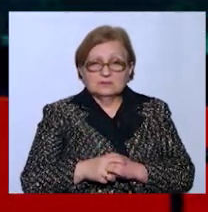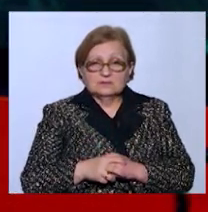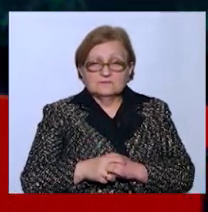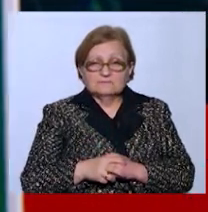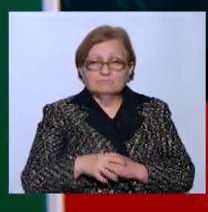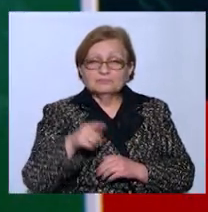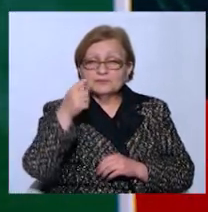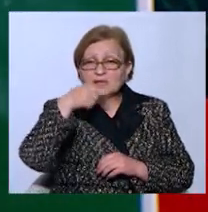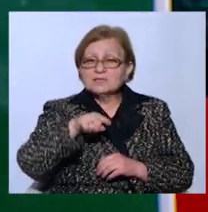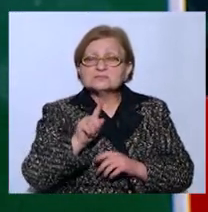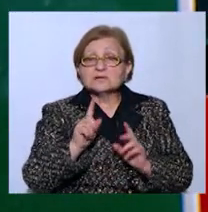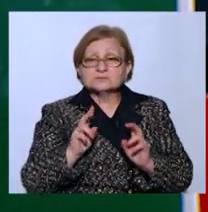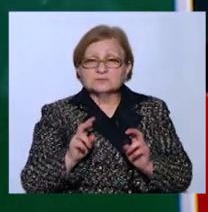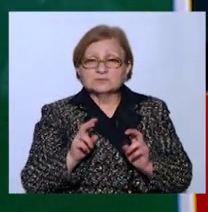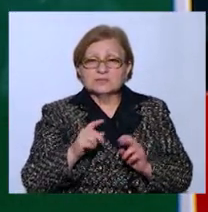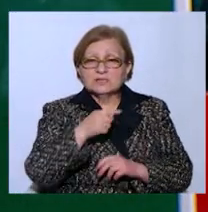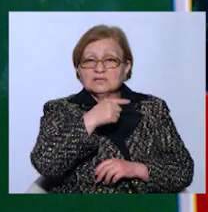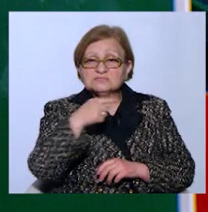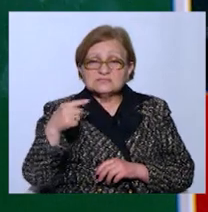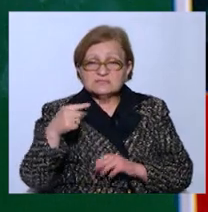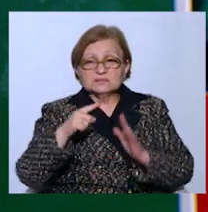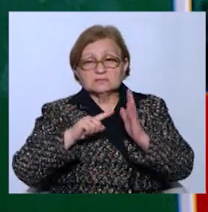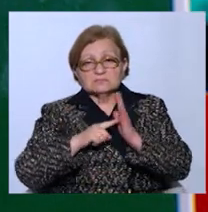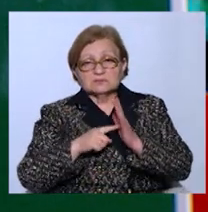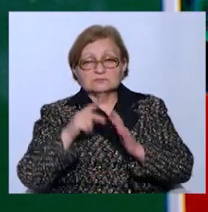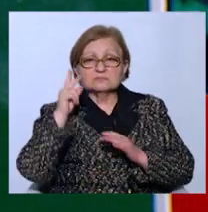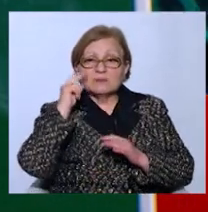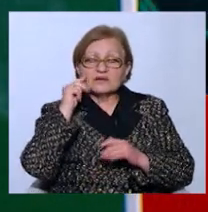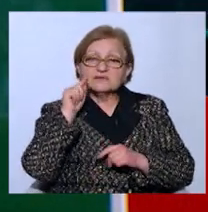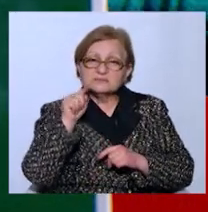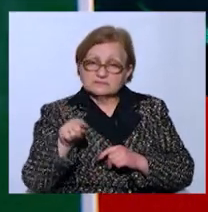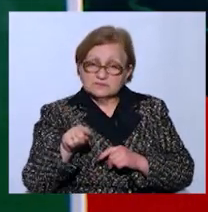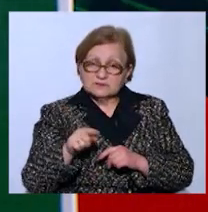ეს კი რა არის? წილადი მრავლდება რიცხვზე. ეს არის შემო ბატონო.